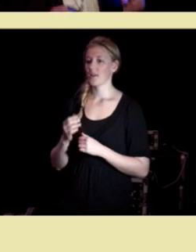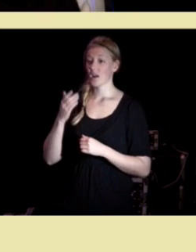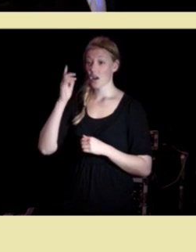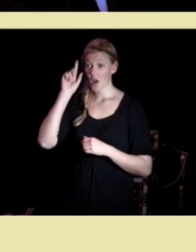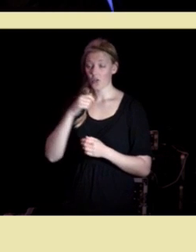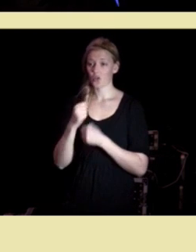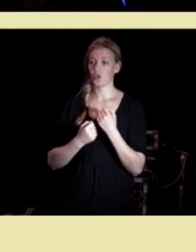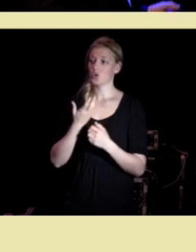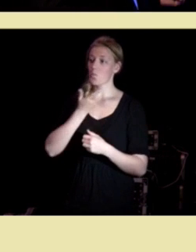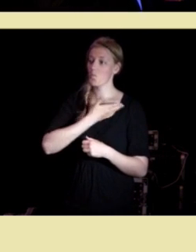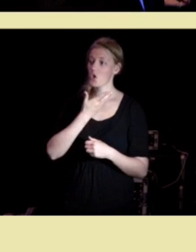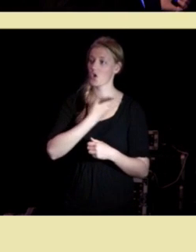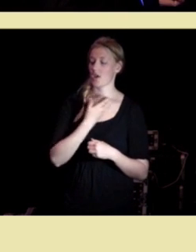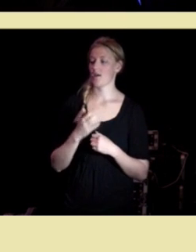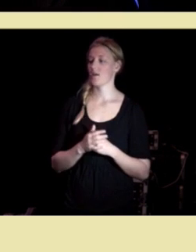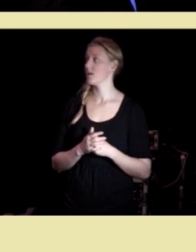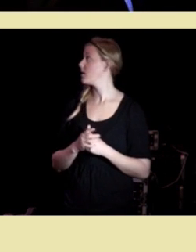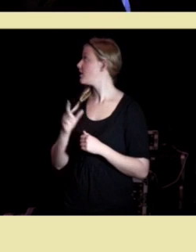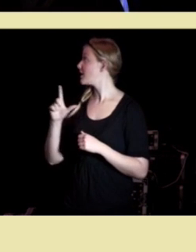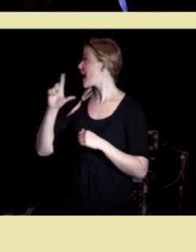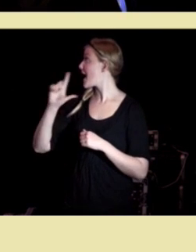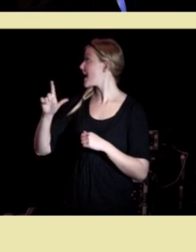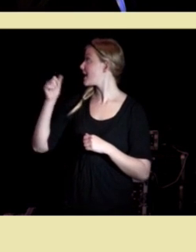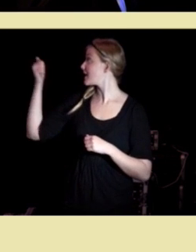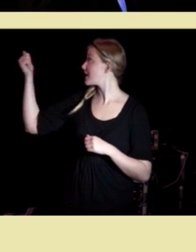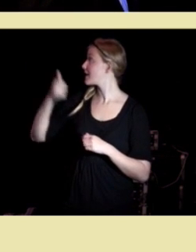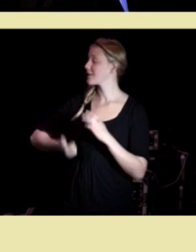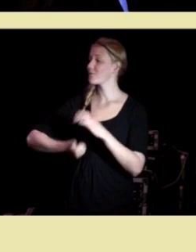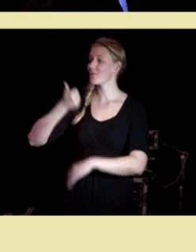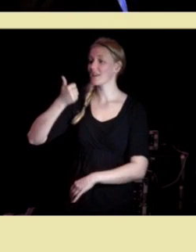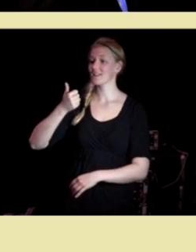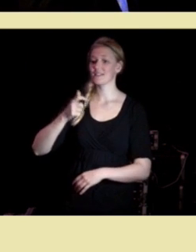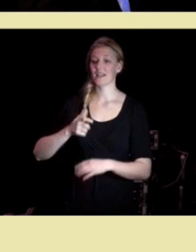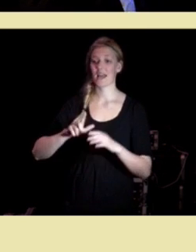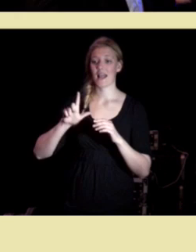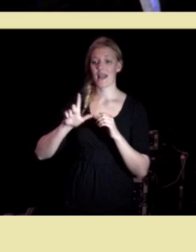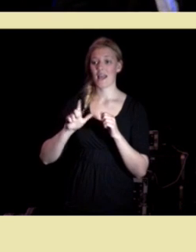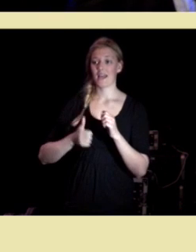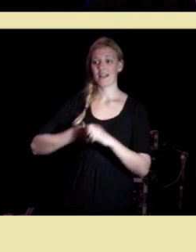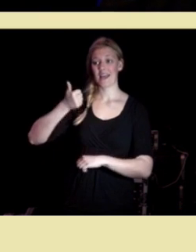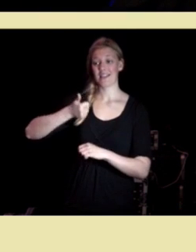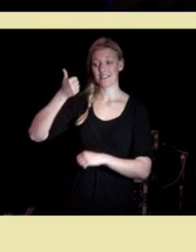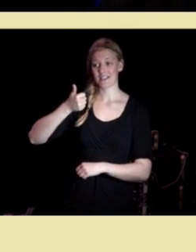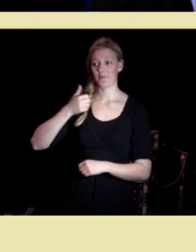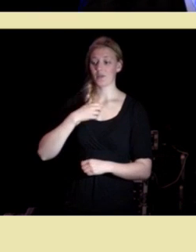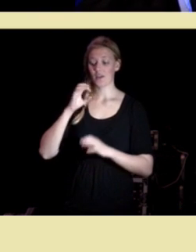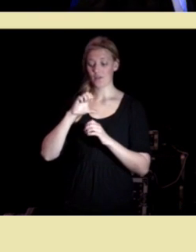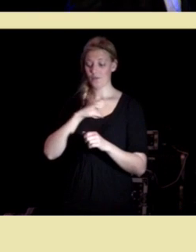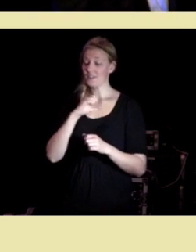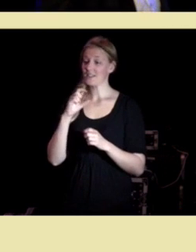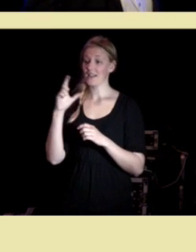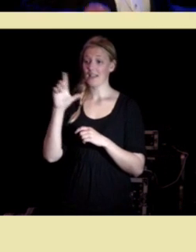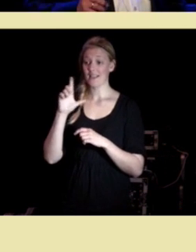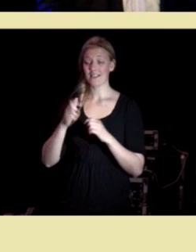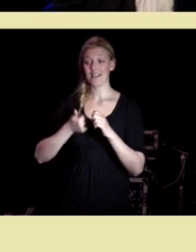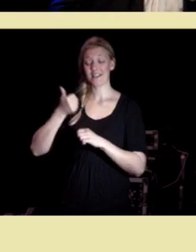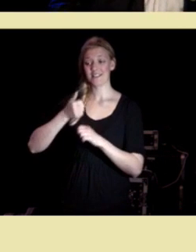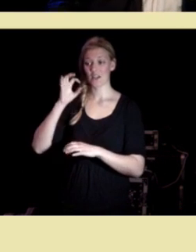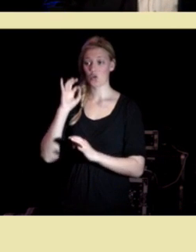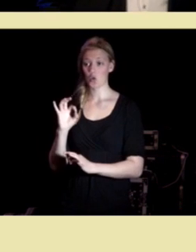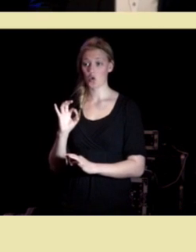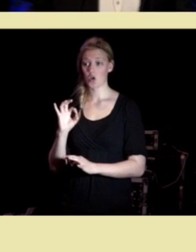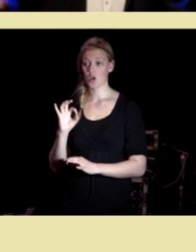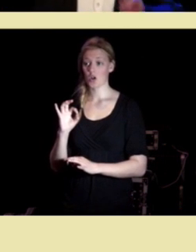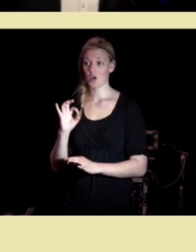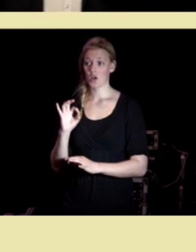mye. Og dere ser det at den der L-en der, den er det viktigste, ledelse L. Hvis den er null, vet dere hva 10 opphøyd i null er? Det er